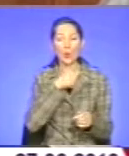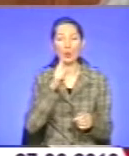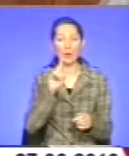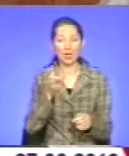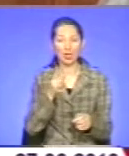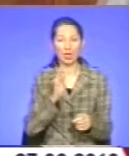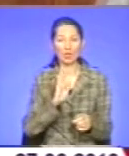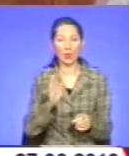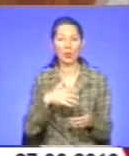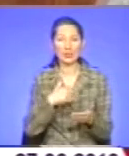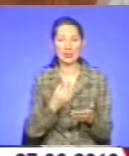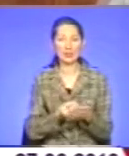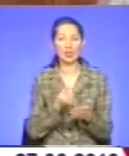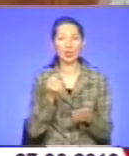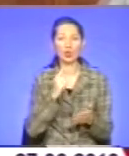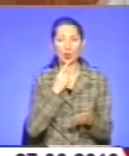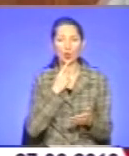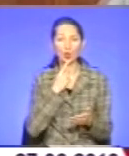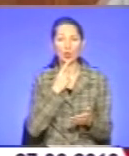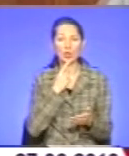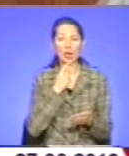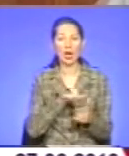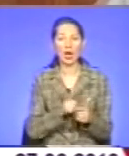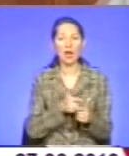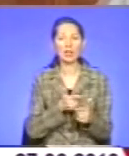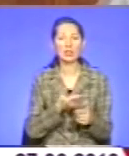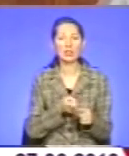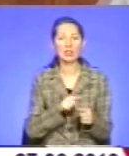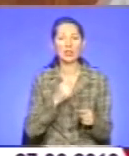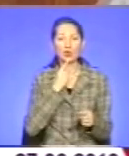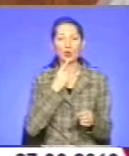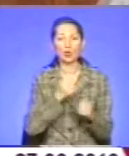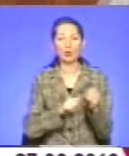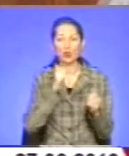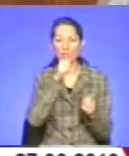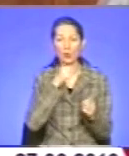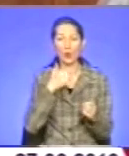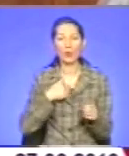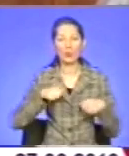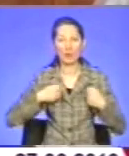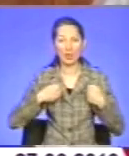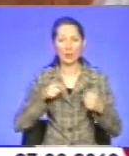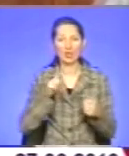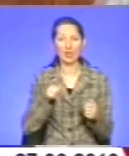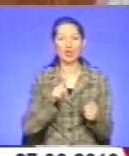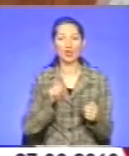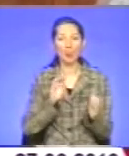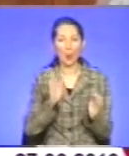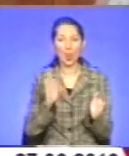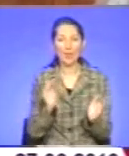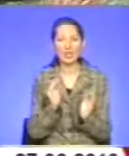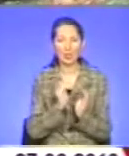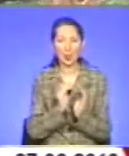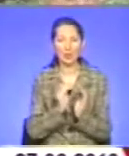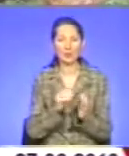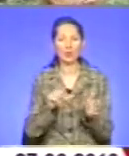звичайно, були свої труднощі, але ці труднощі ми з кожним роком стараємося їх, щоб їх було все менше і